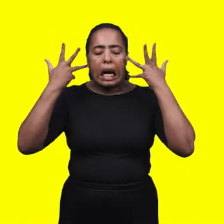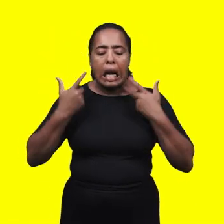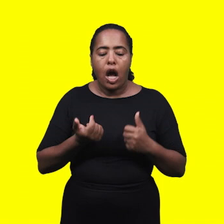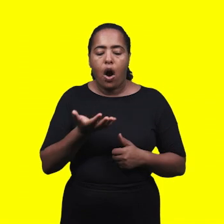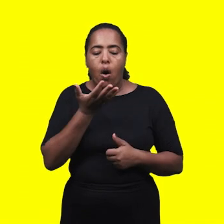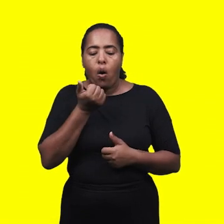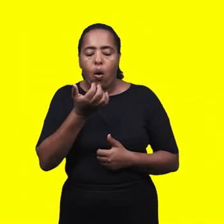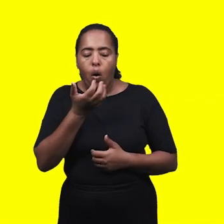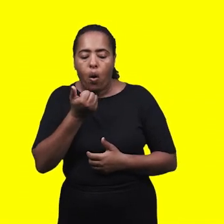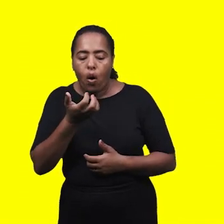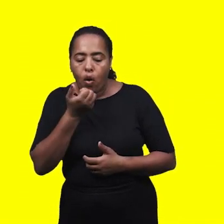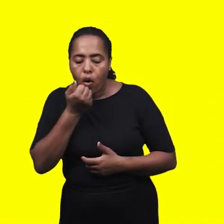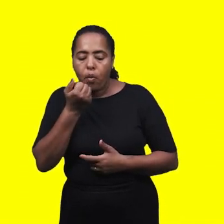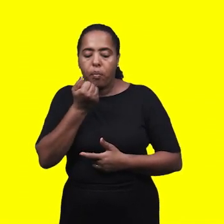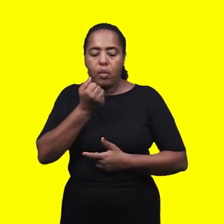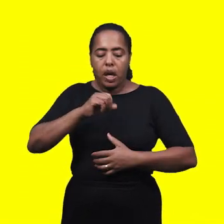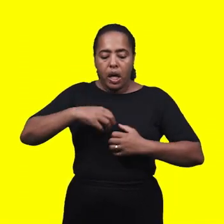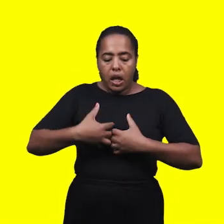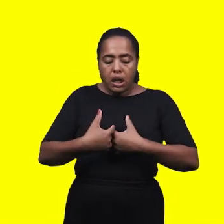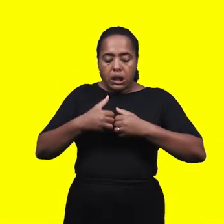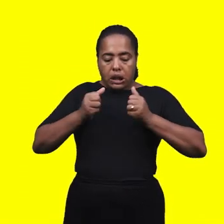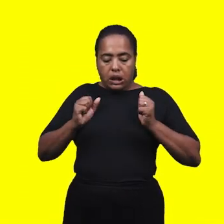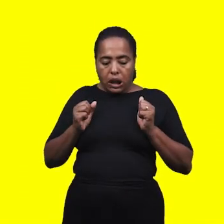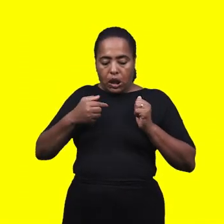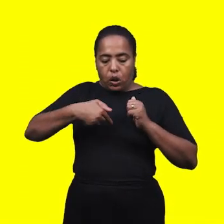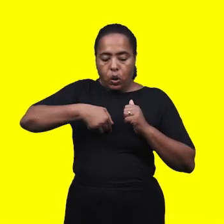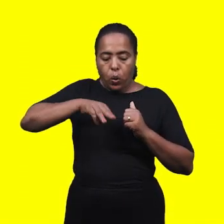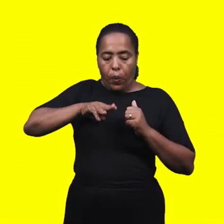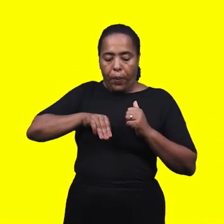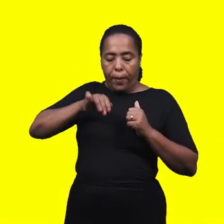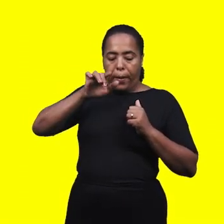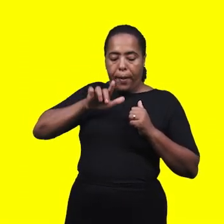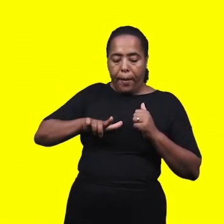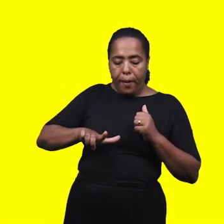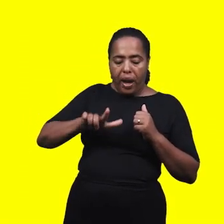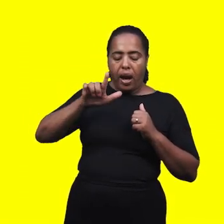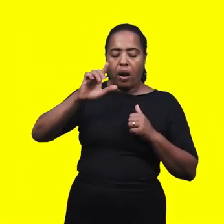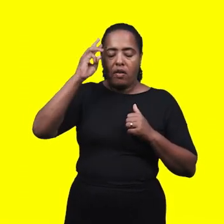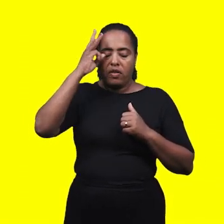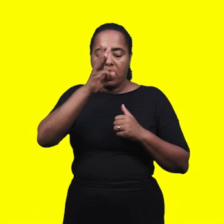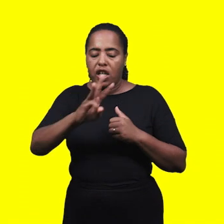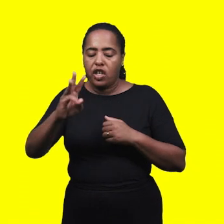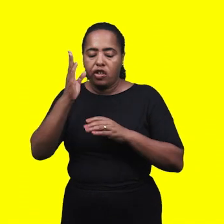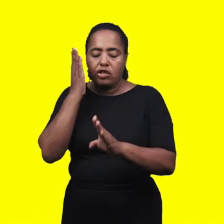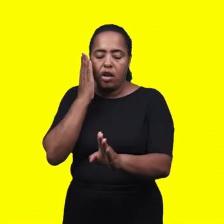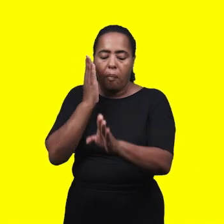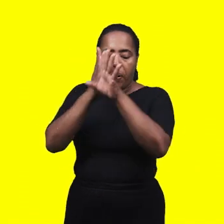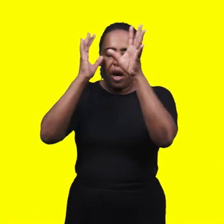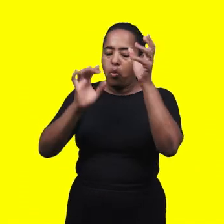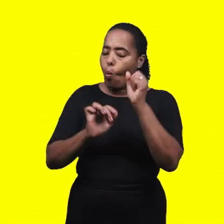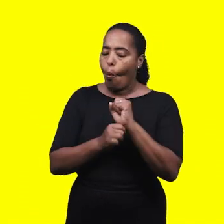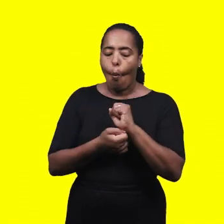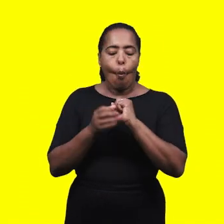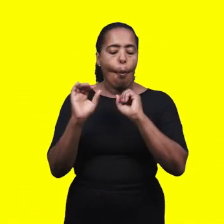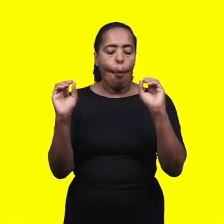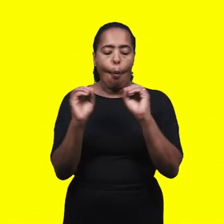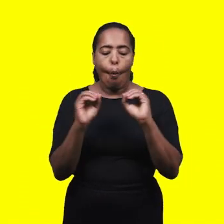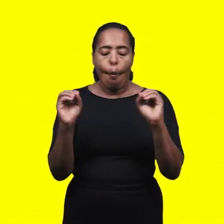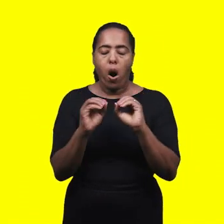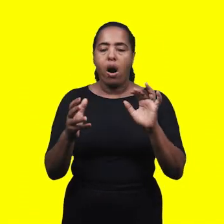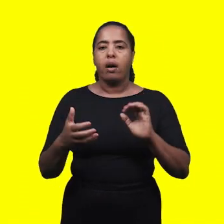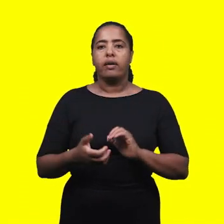celui qui mange est sortie la nourriture et la douceur est sortie du fort. Et en 3 jours, on n'a pas pu le déchiffrer